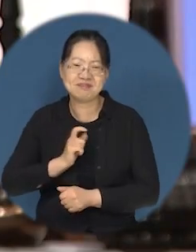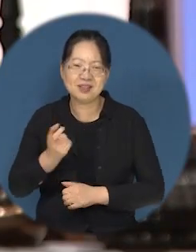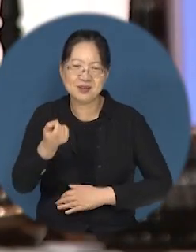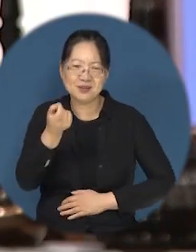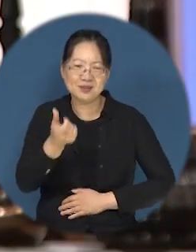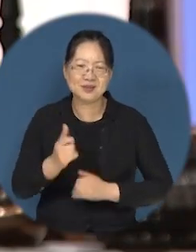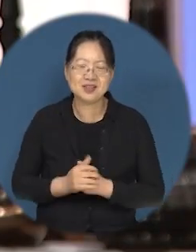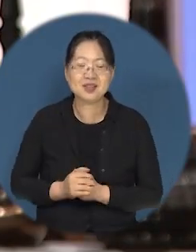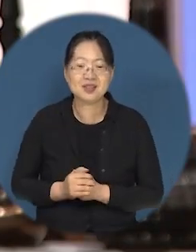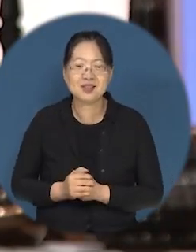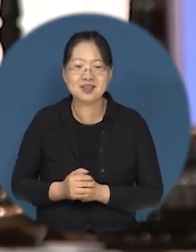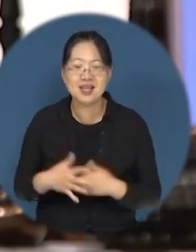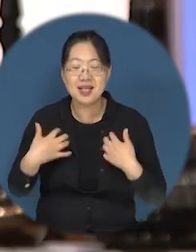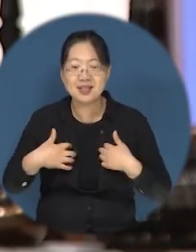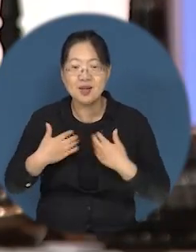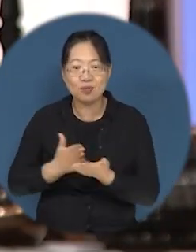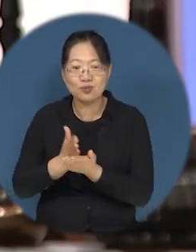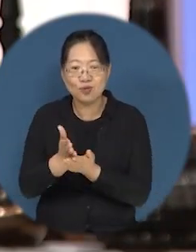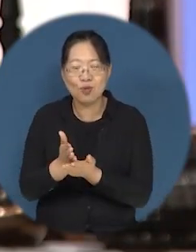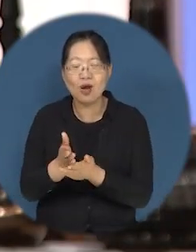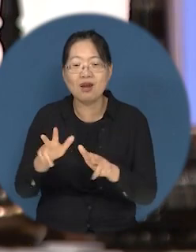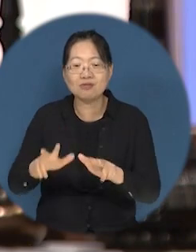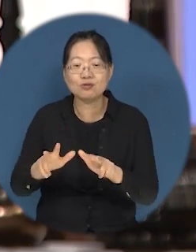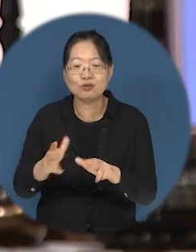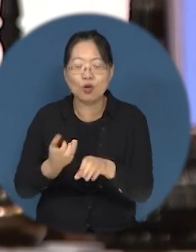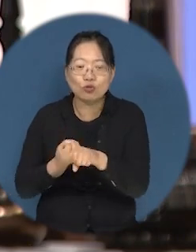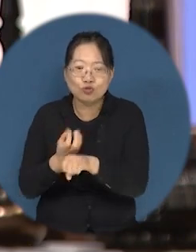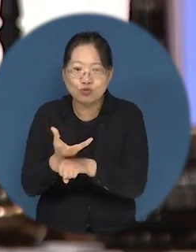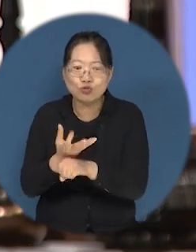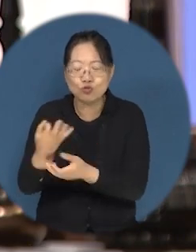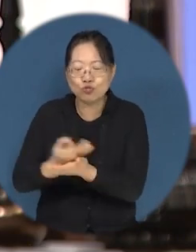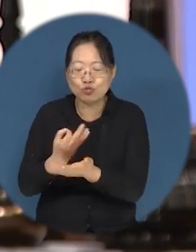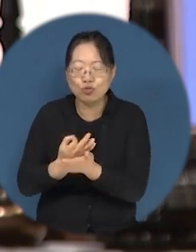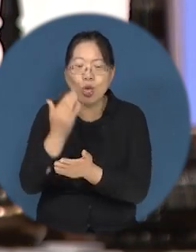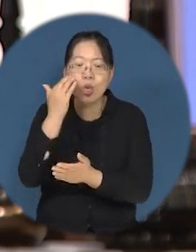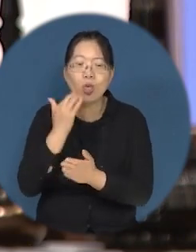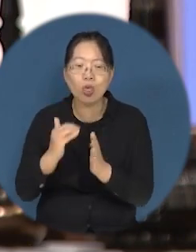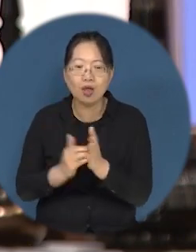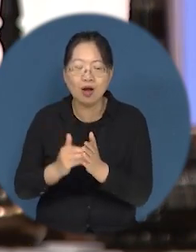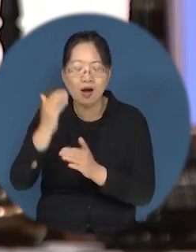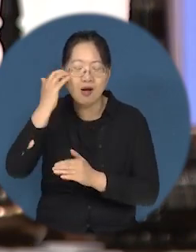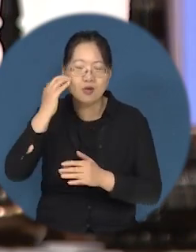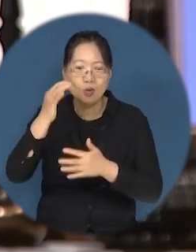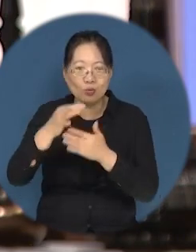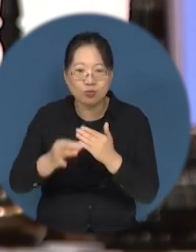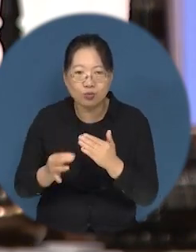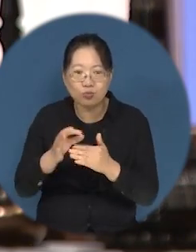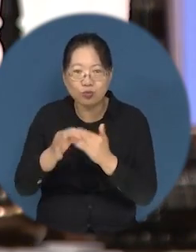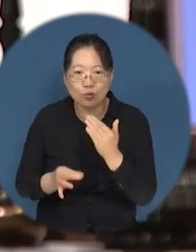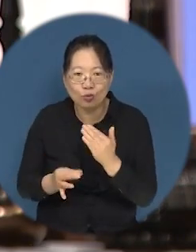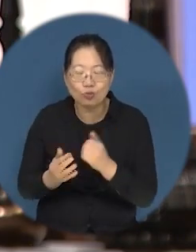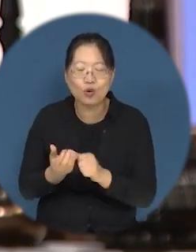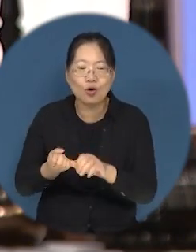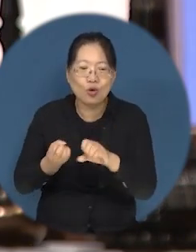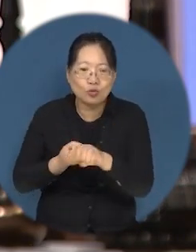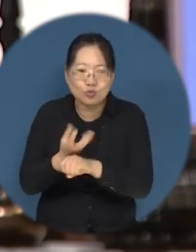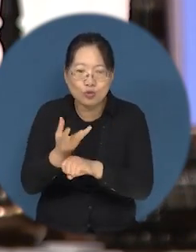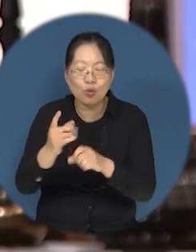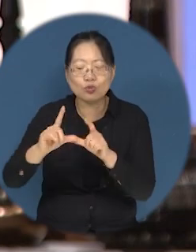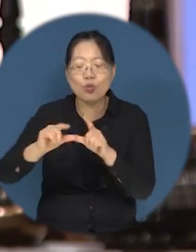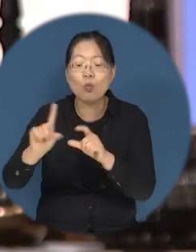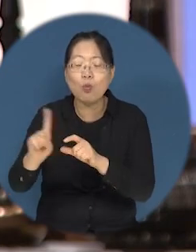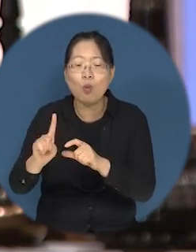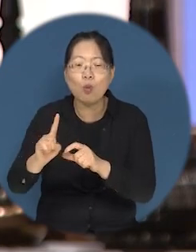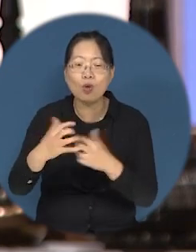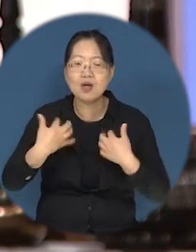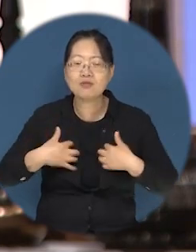약간 좀 뭐 게임 분야가 엄청나게 지금 수출도 많이 하고 우리나라 콘텐츠 그 수출의 거의 대부분이 게임